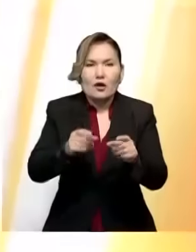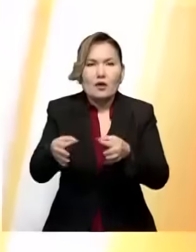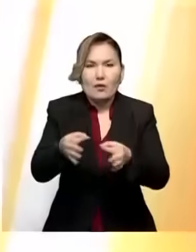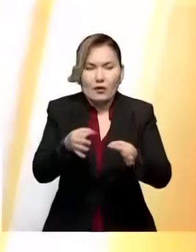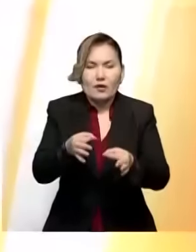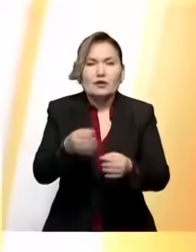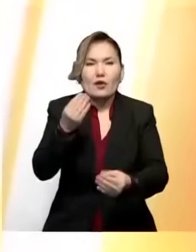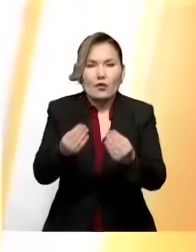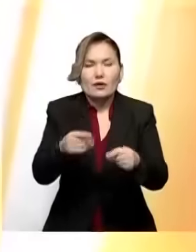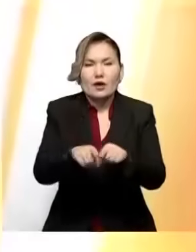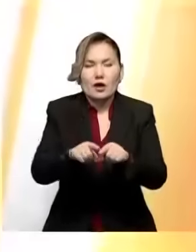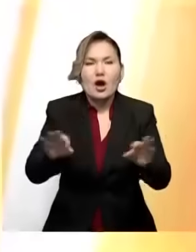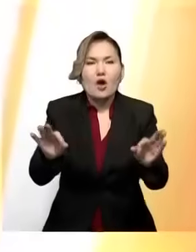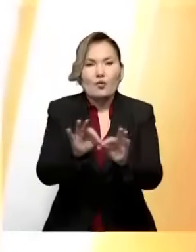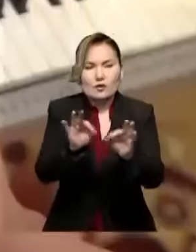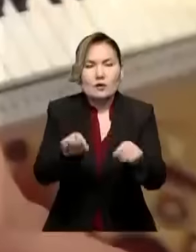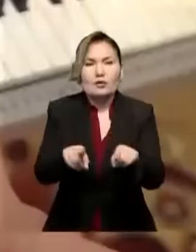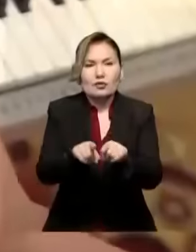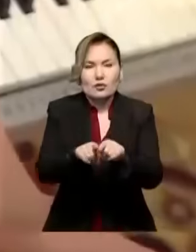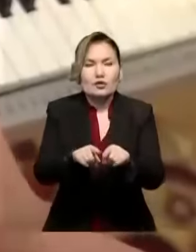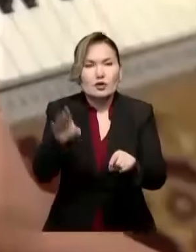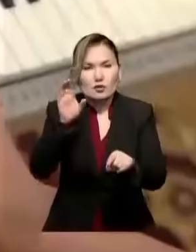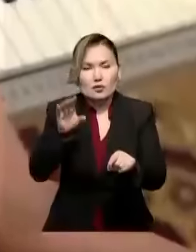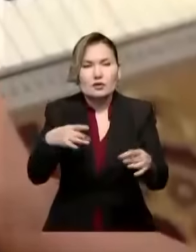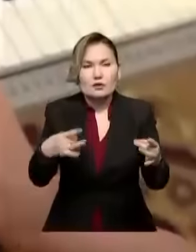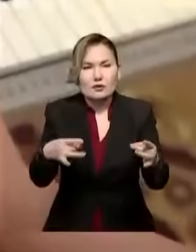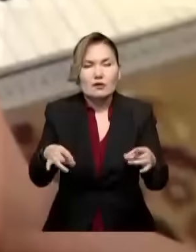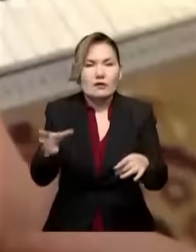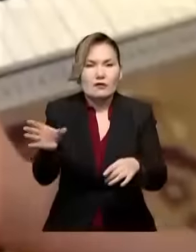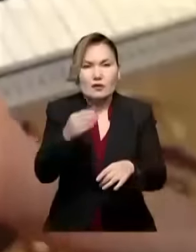ойнайды, одан қалса музыкамен де айналысады.